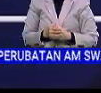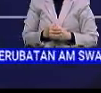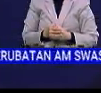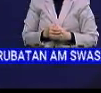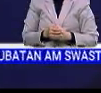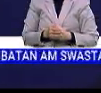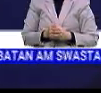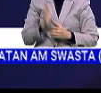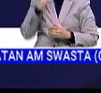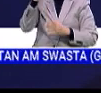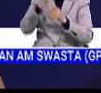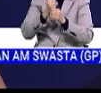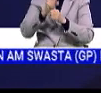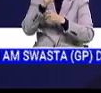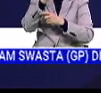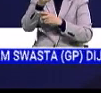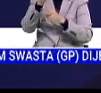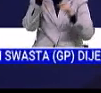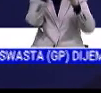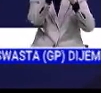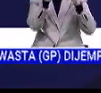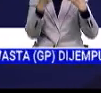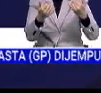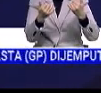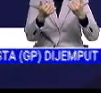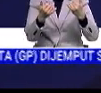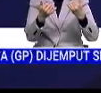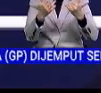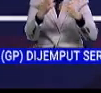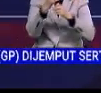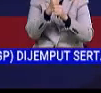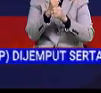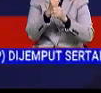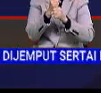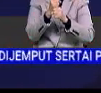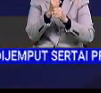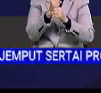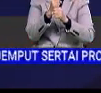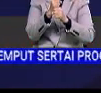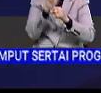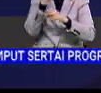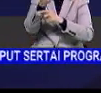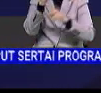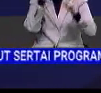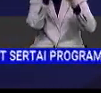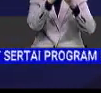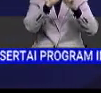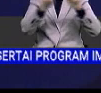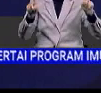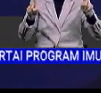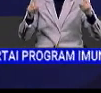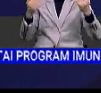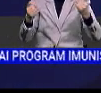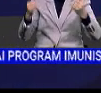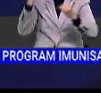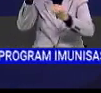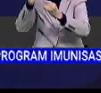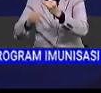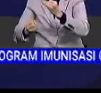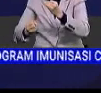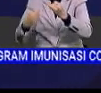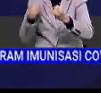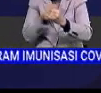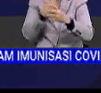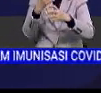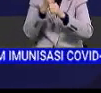We get 3 points and I think we deserve the 3 points. But we were not able in the second half time to score the